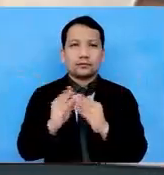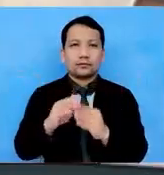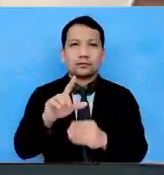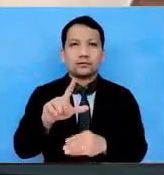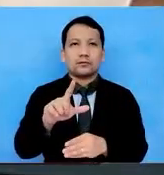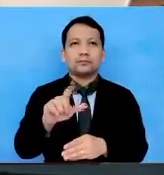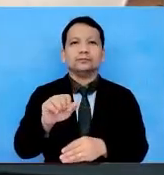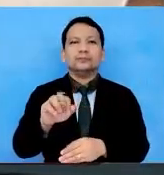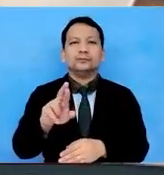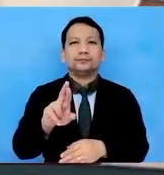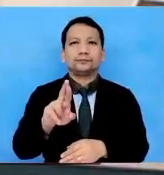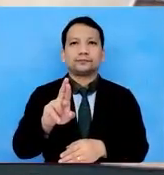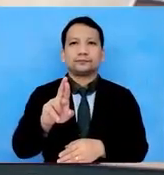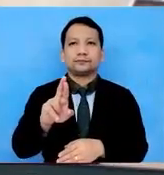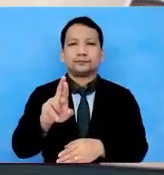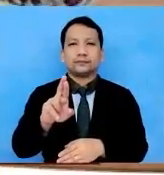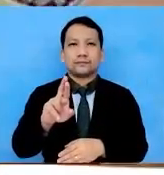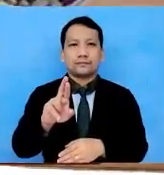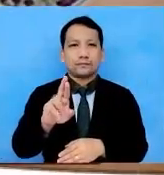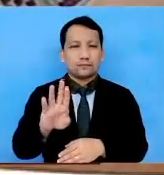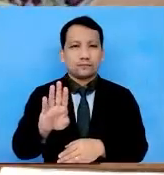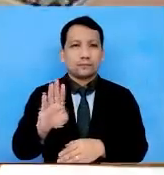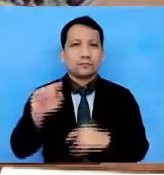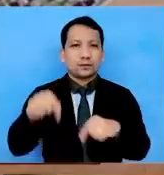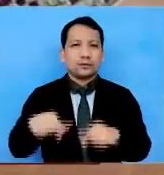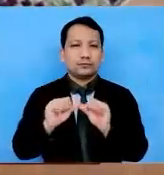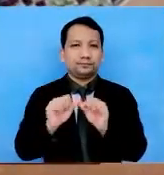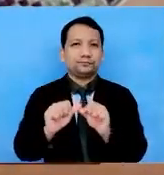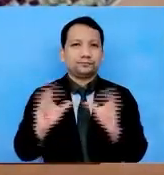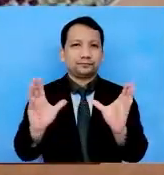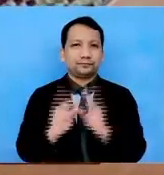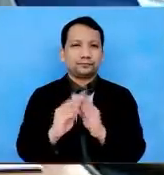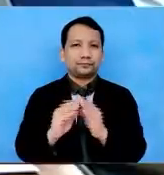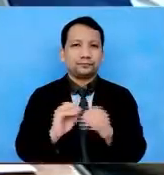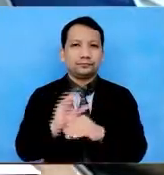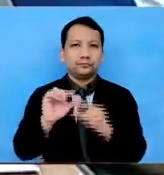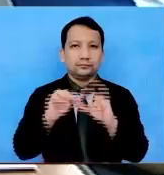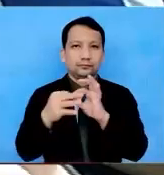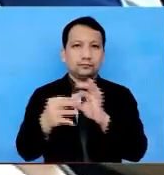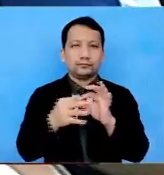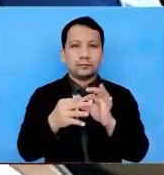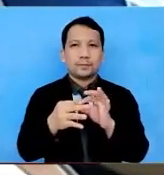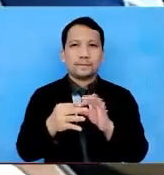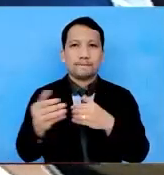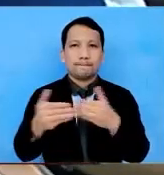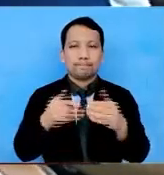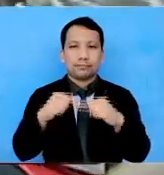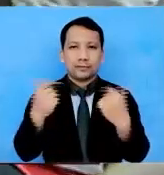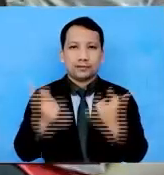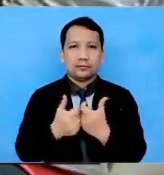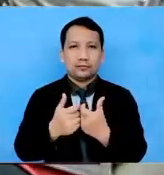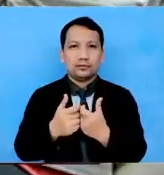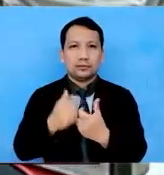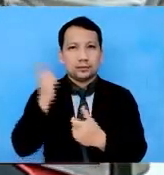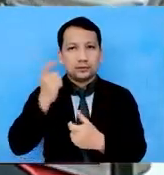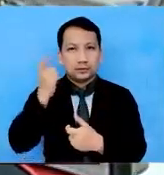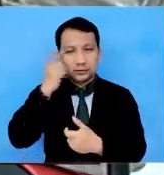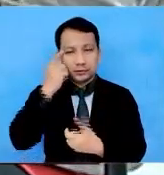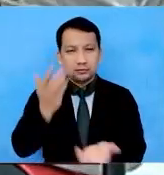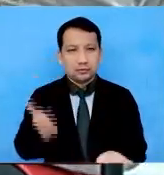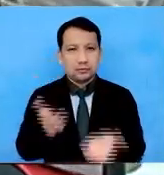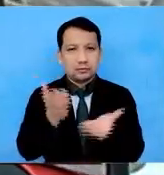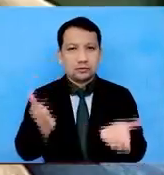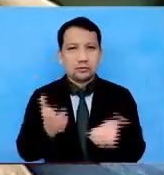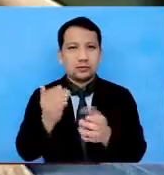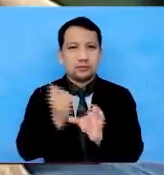Transportation Franchising and Regulatory Board o LTFRB kasama ang mga transport cooperative at iba pang ahensya ng pamahalaan para hikayatin ang mga